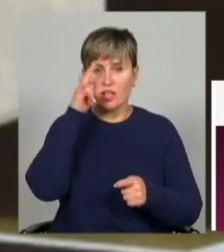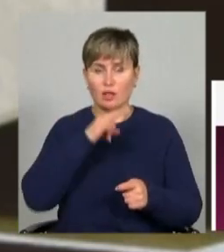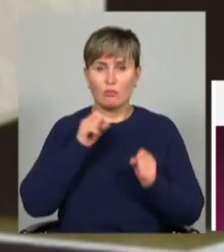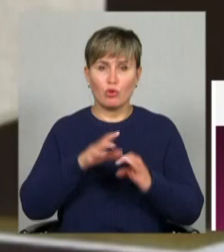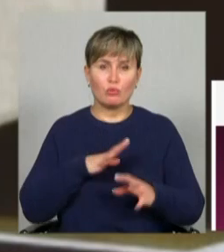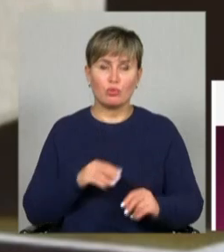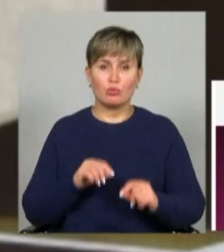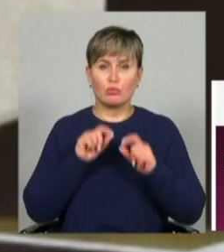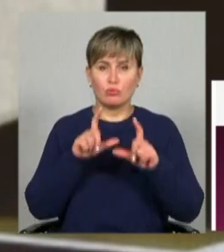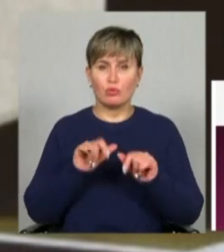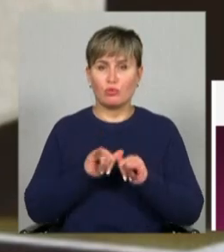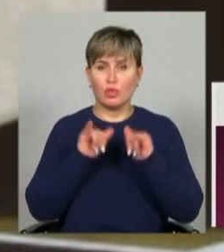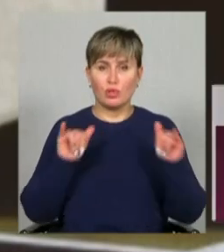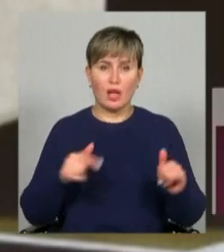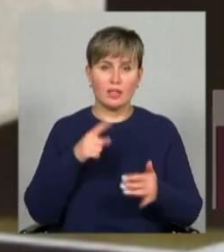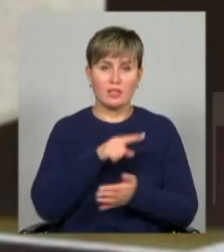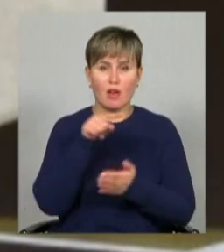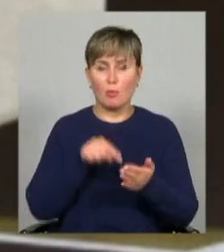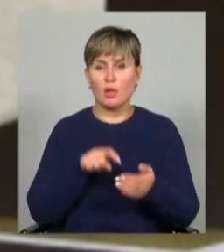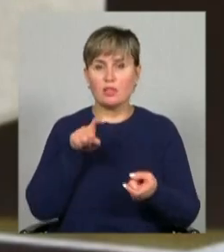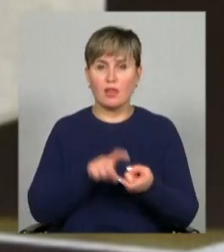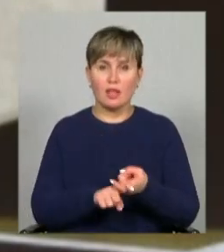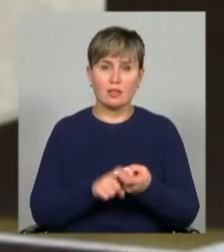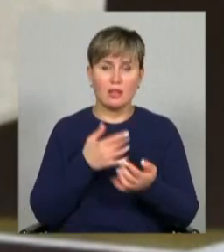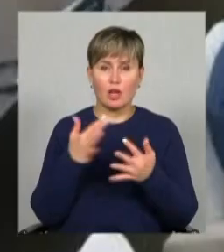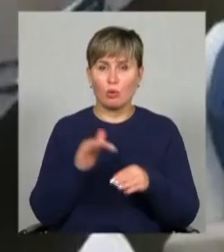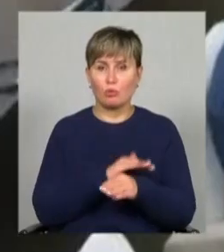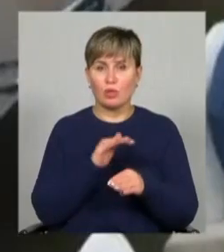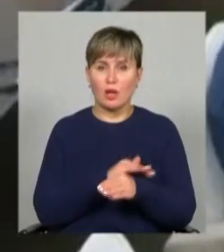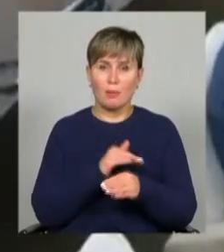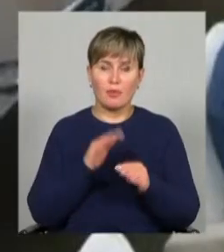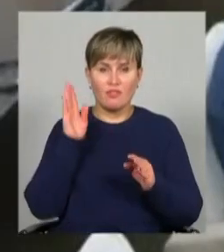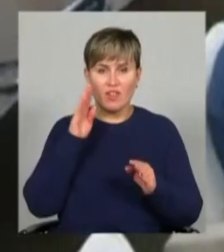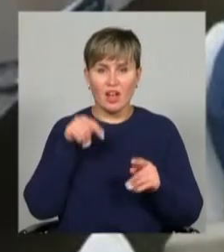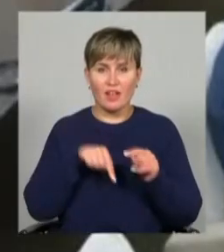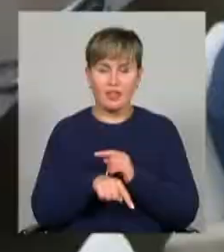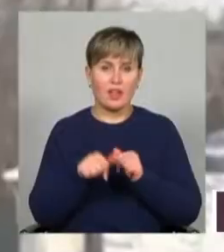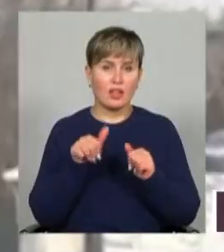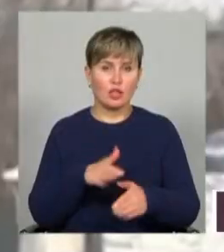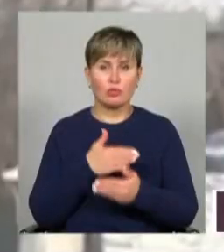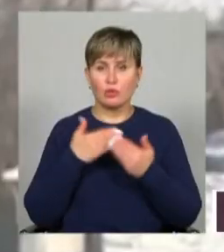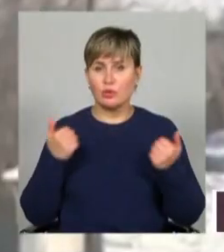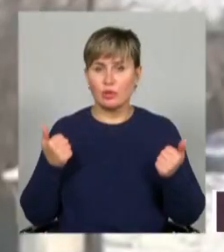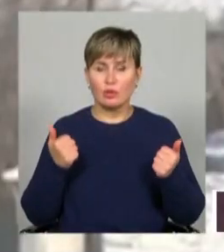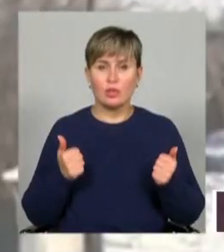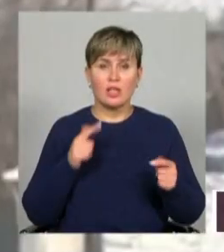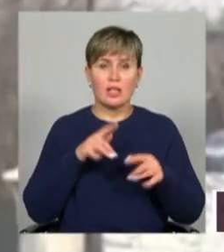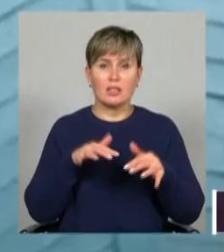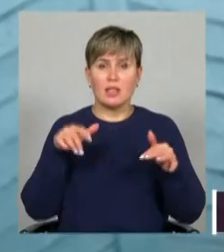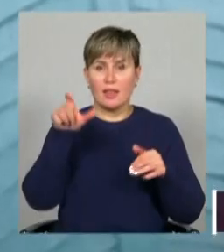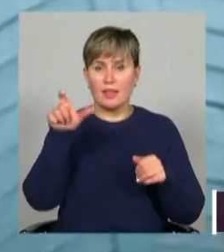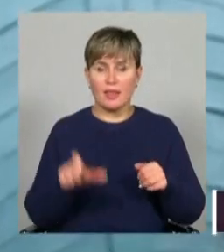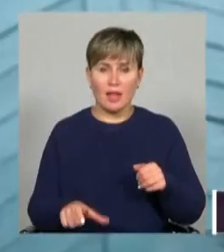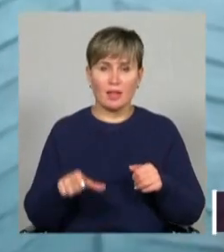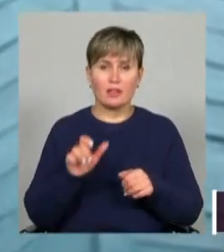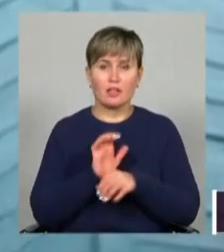может увеличиться. При этом один из вопросов, связанных с минеральными удобрениями и водоснабжением, не решен. А сенатор Рыскали